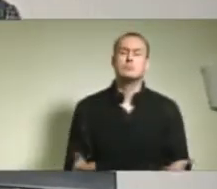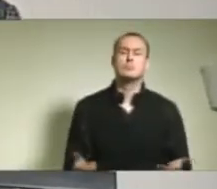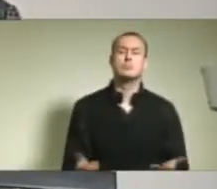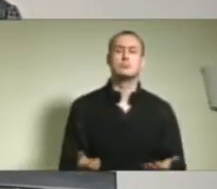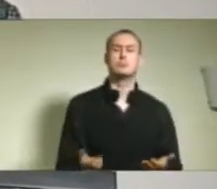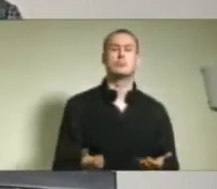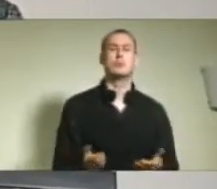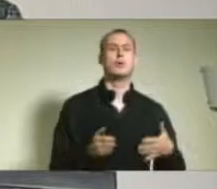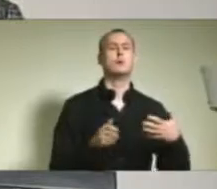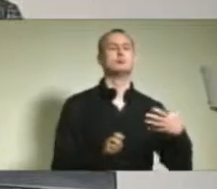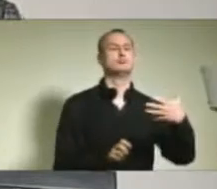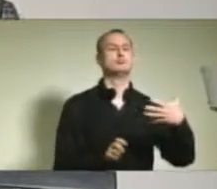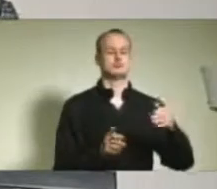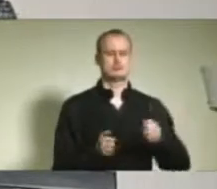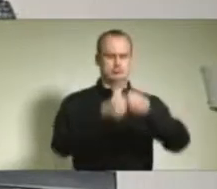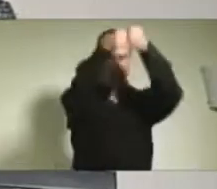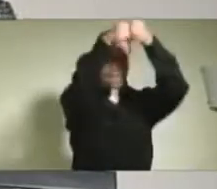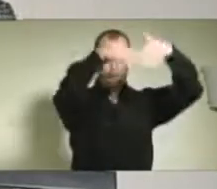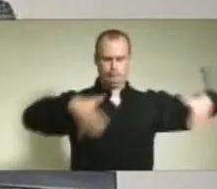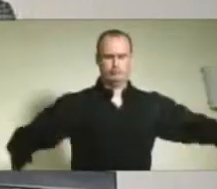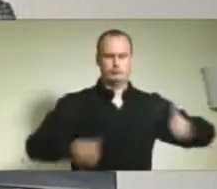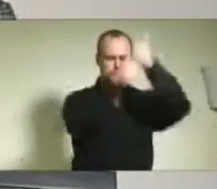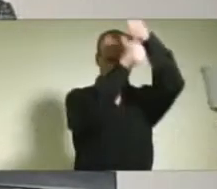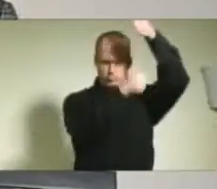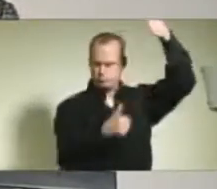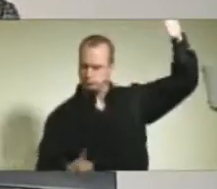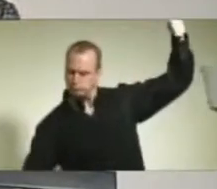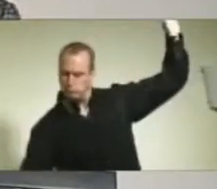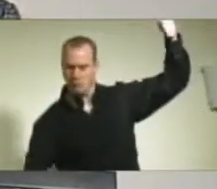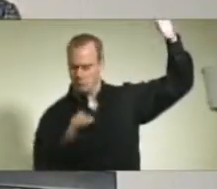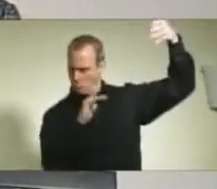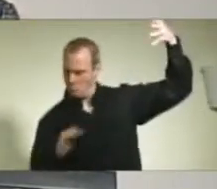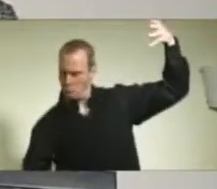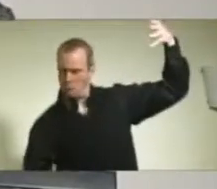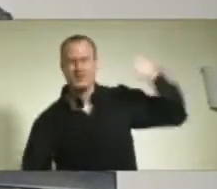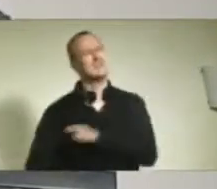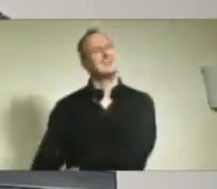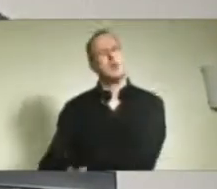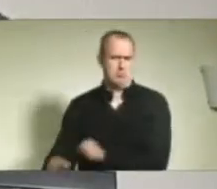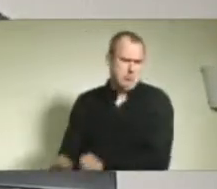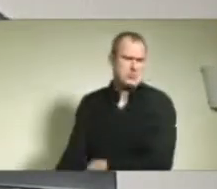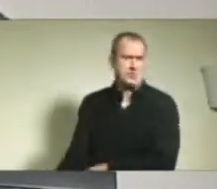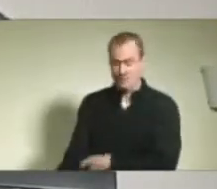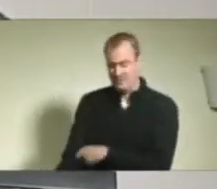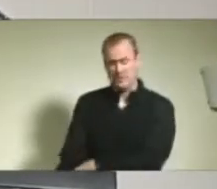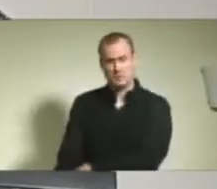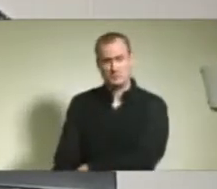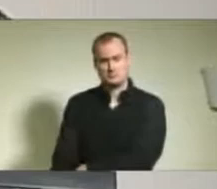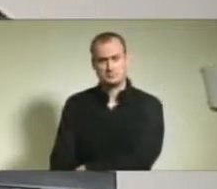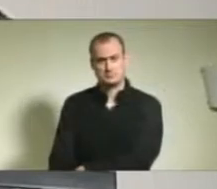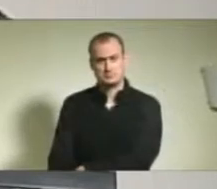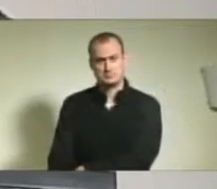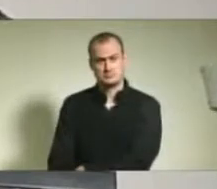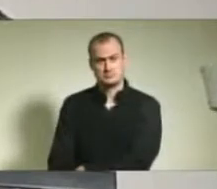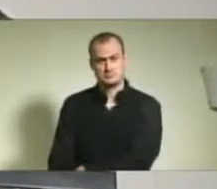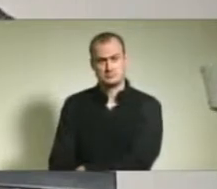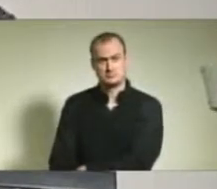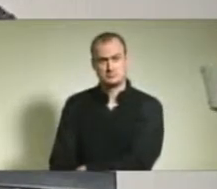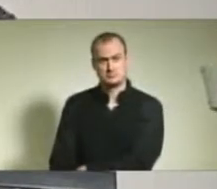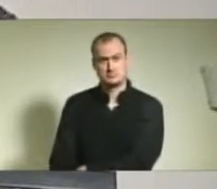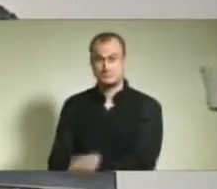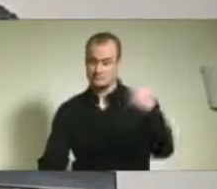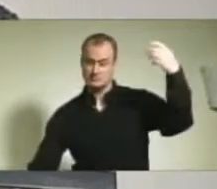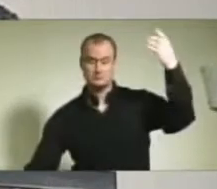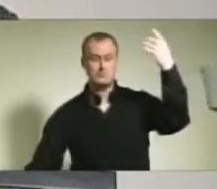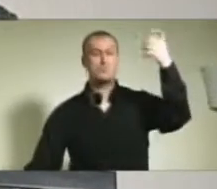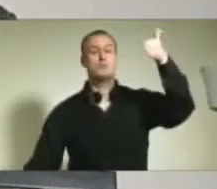bas dans la hiérarchie de la Poste, le plus bas niveau, et arriver à un des plus hauts niveaux